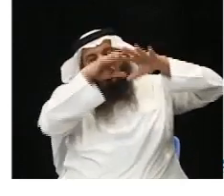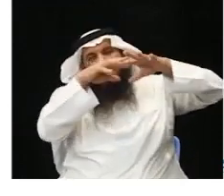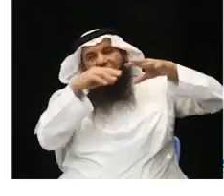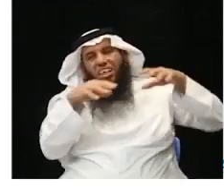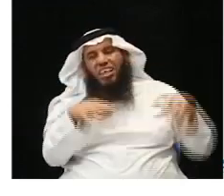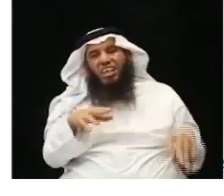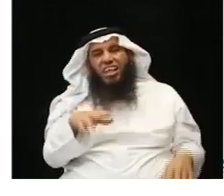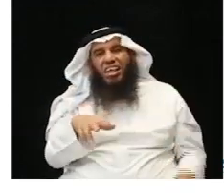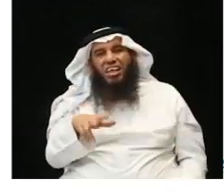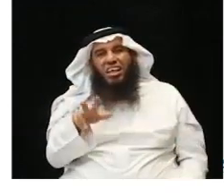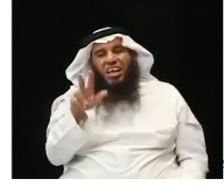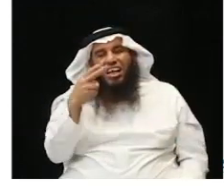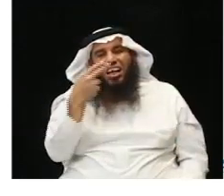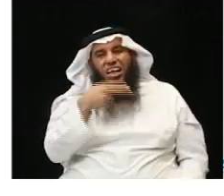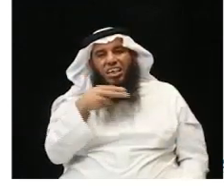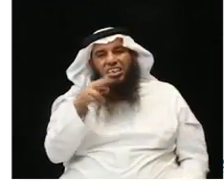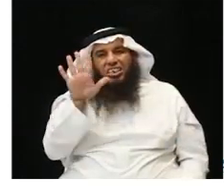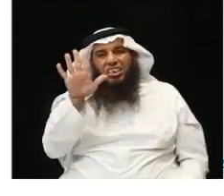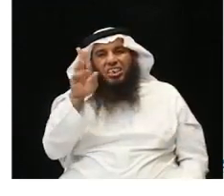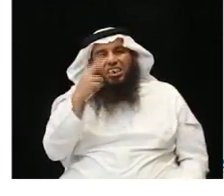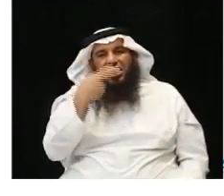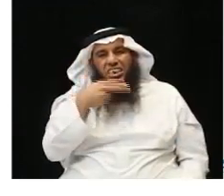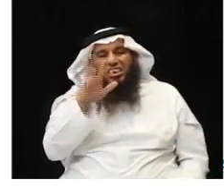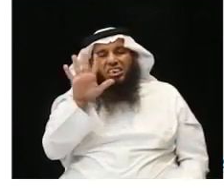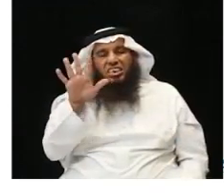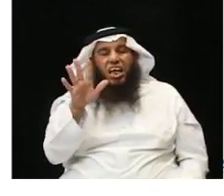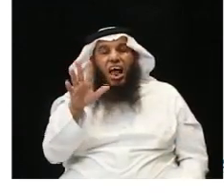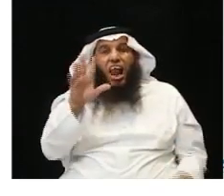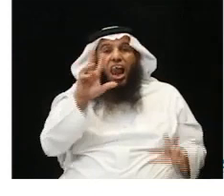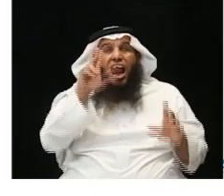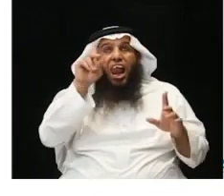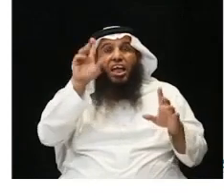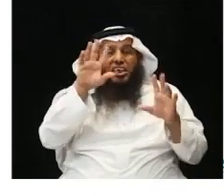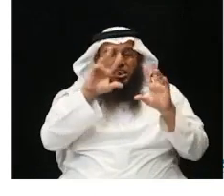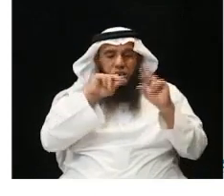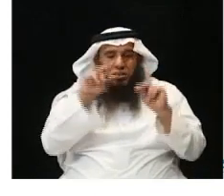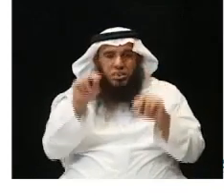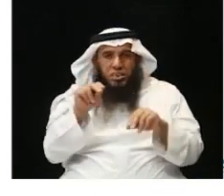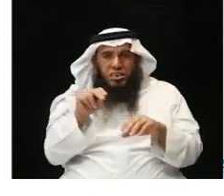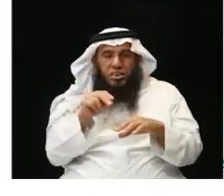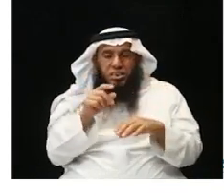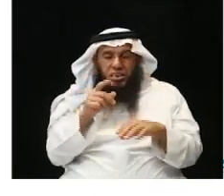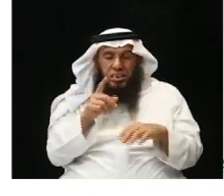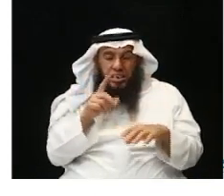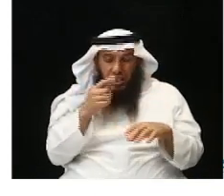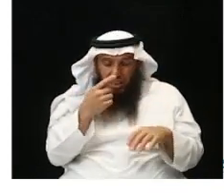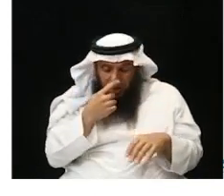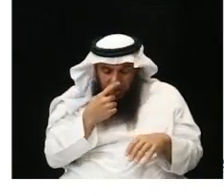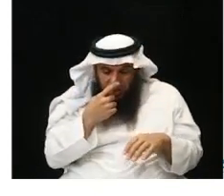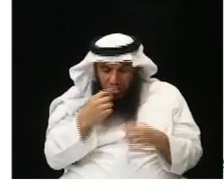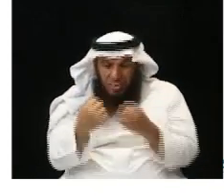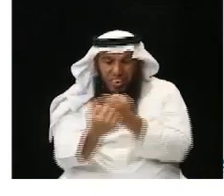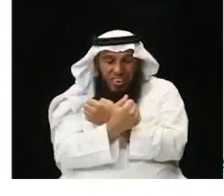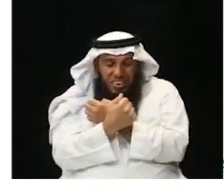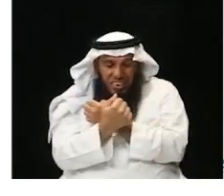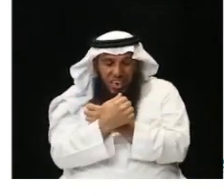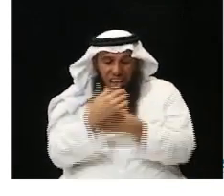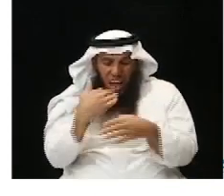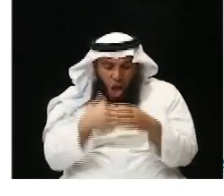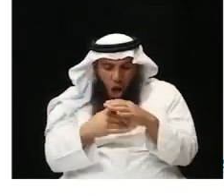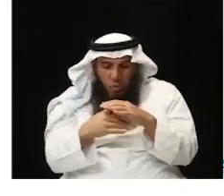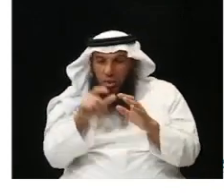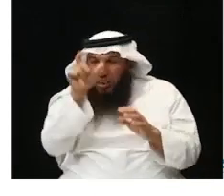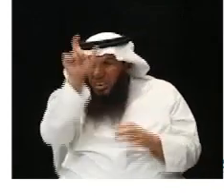يسمونها بيته هناك. فالله سبحانه وتعالى شبه عبادة الأصنام أو التوسل بالأولياء